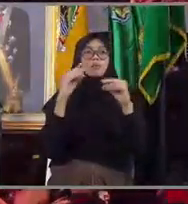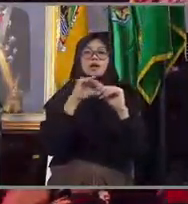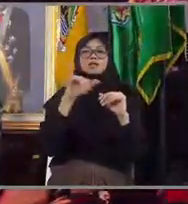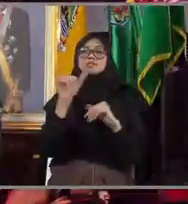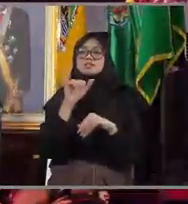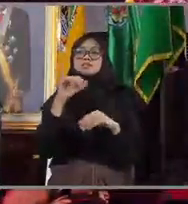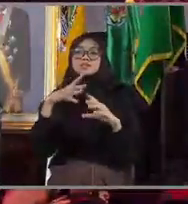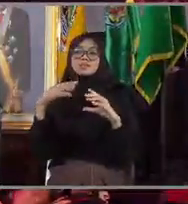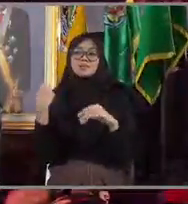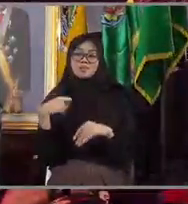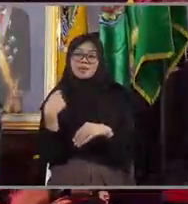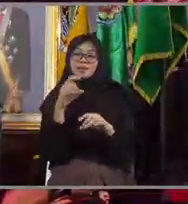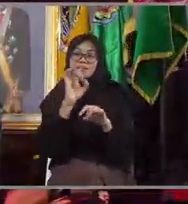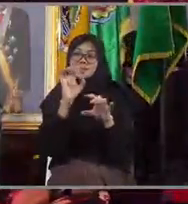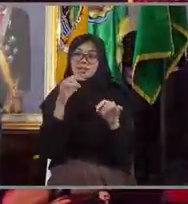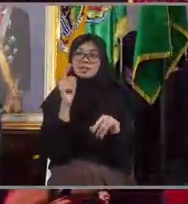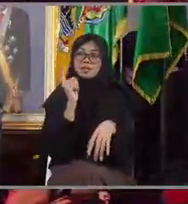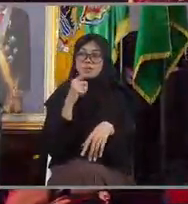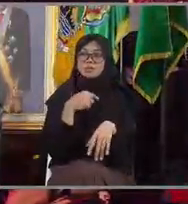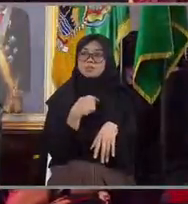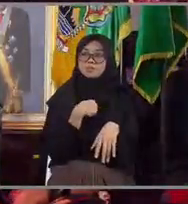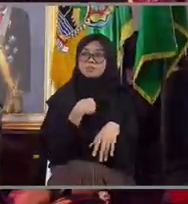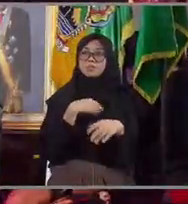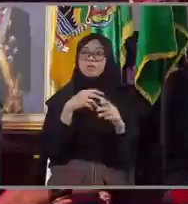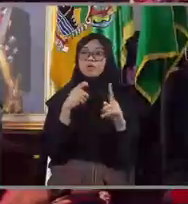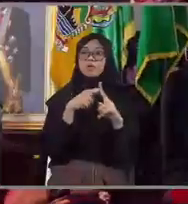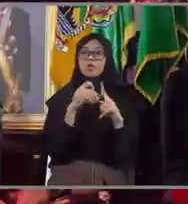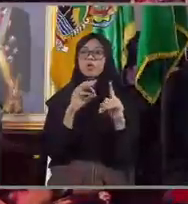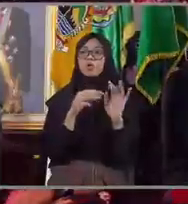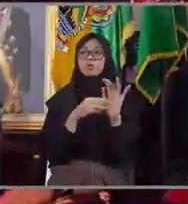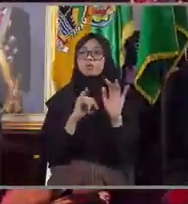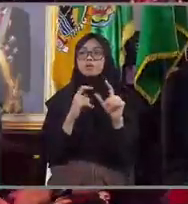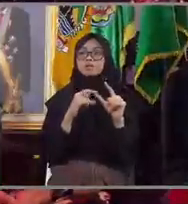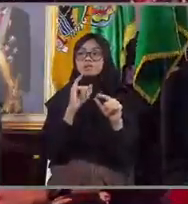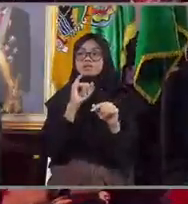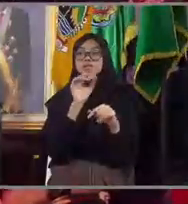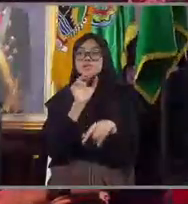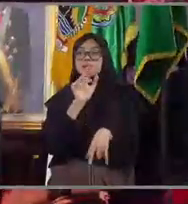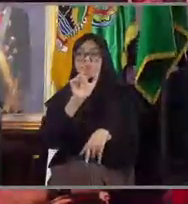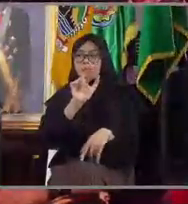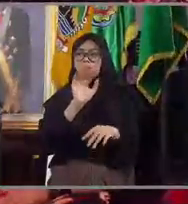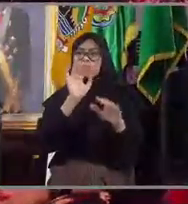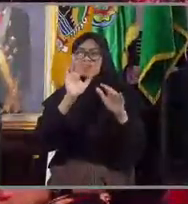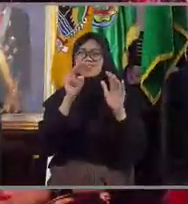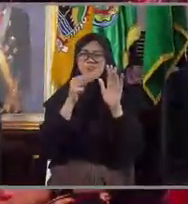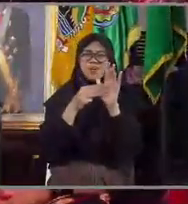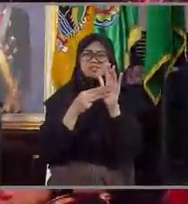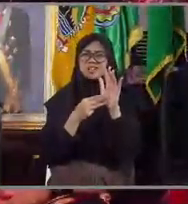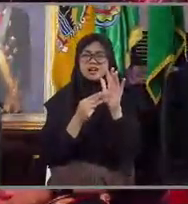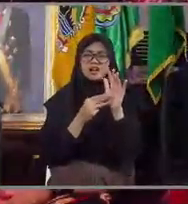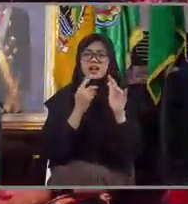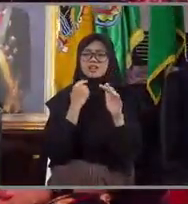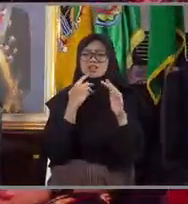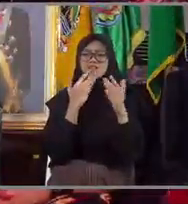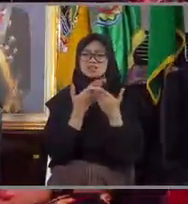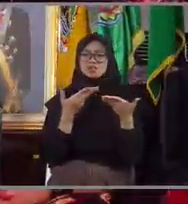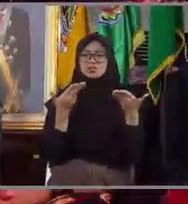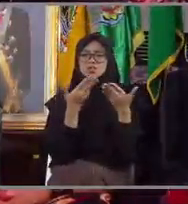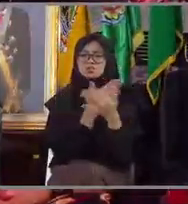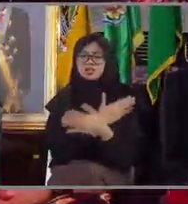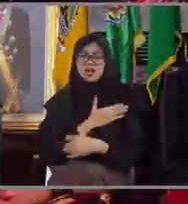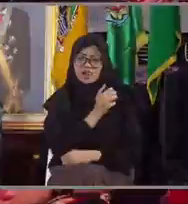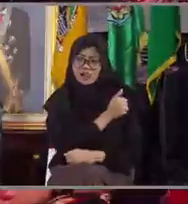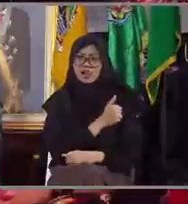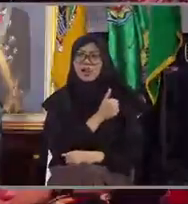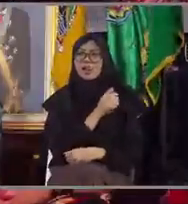Mitra kami Kebetulan saya edicom ini delapan Mbak komisi 8 ini banyak sekali persoalan sosial tadi itu persoalan